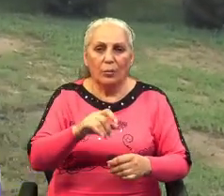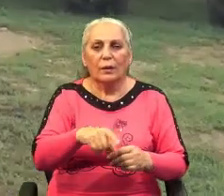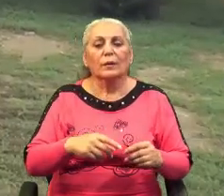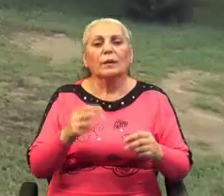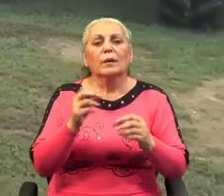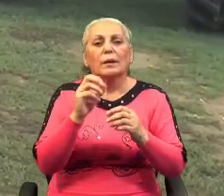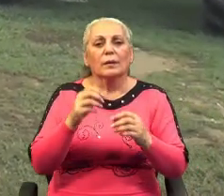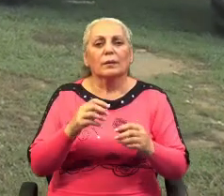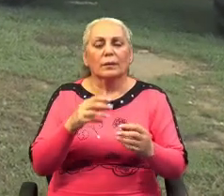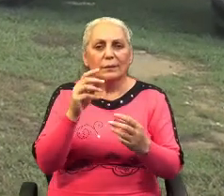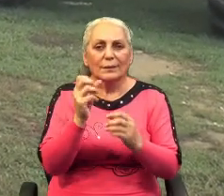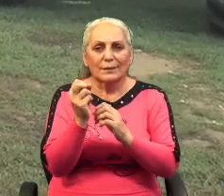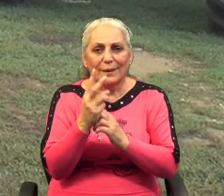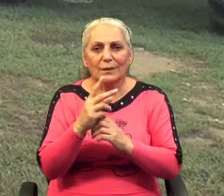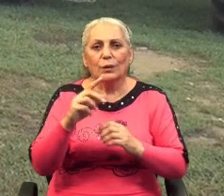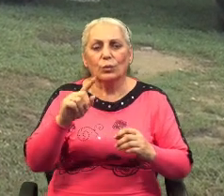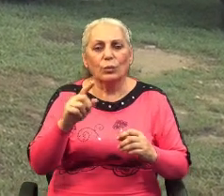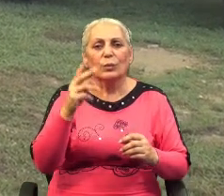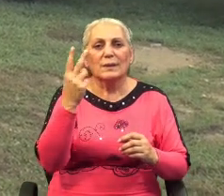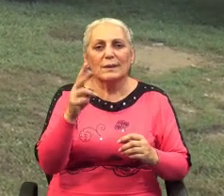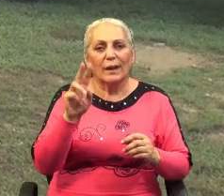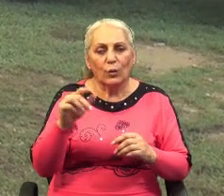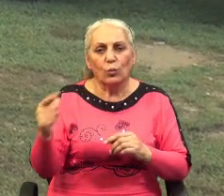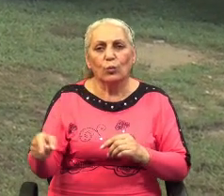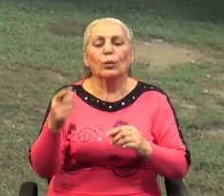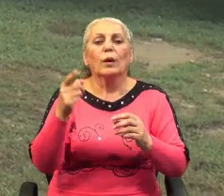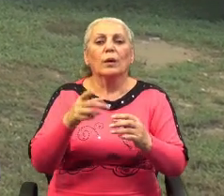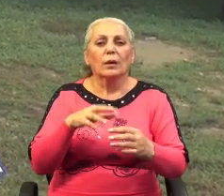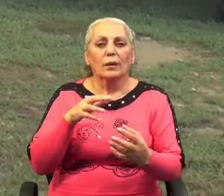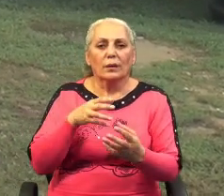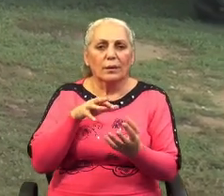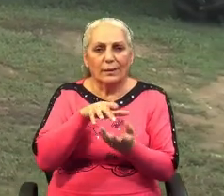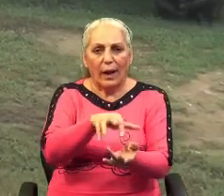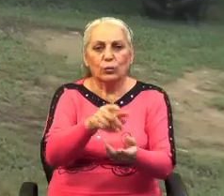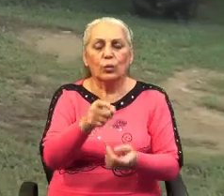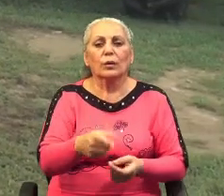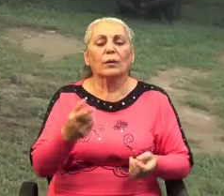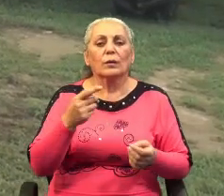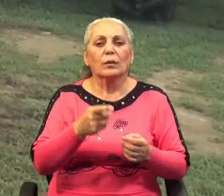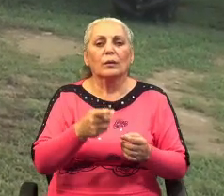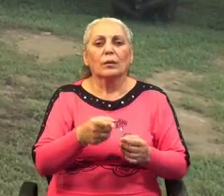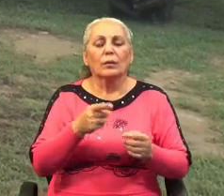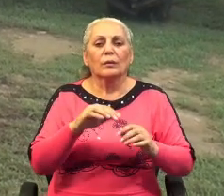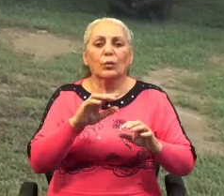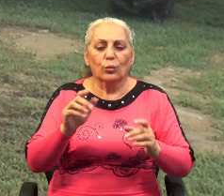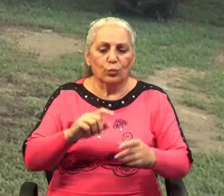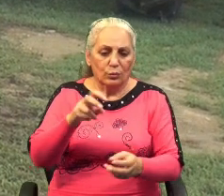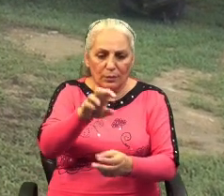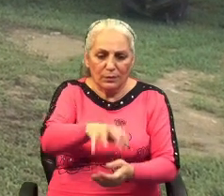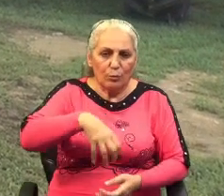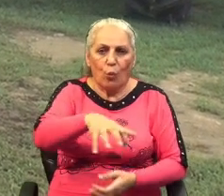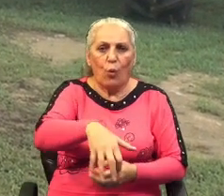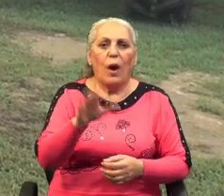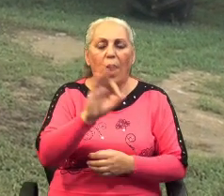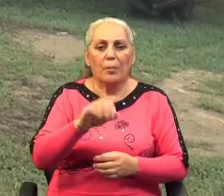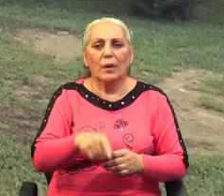12-21 տրակտոր, որոնք ավելի հզոր են ու կարող են օգտագործել ազոտային գութան և դիսկաբորոնի աշխատանքների համար։ Կարելի